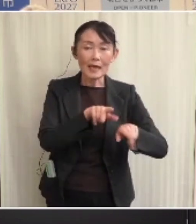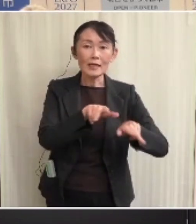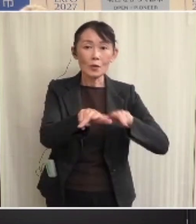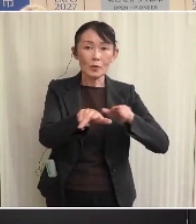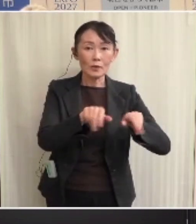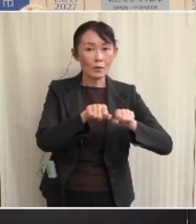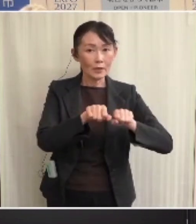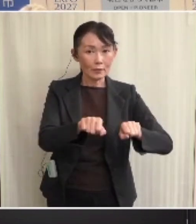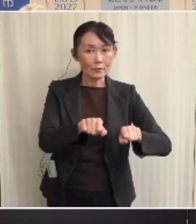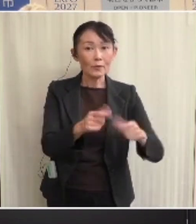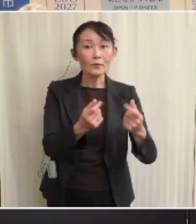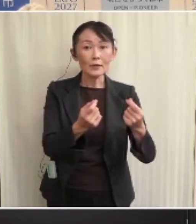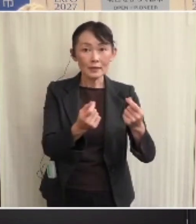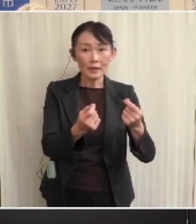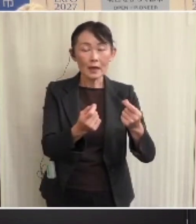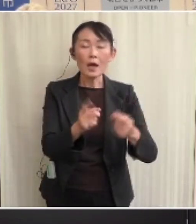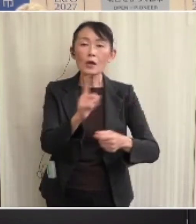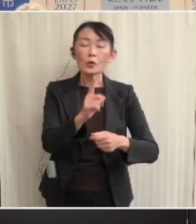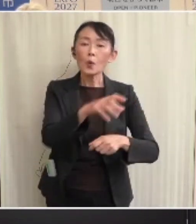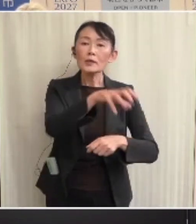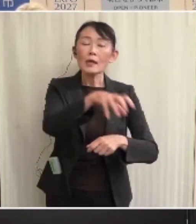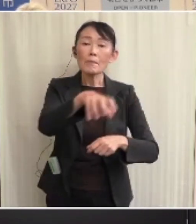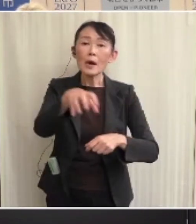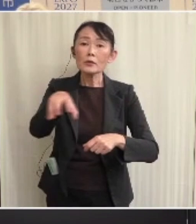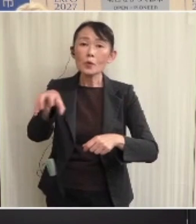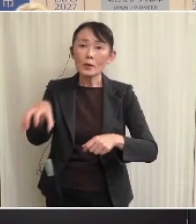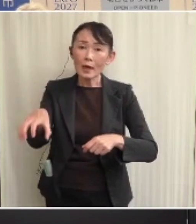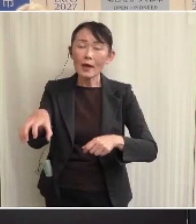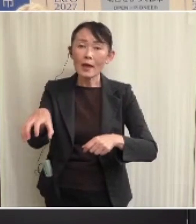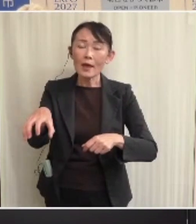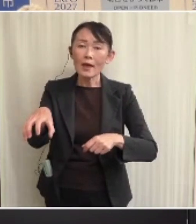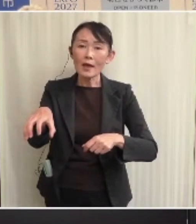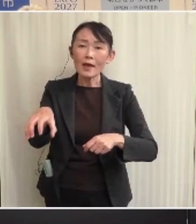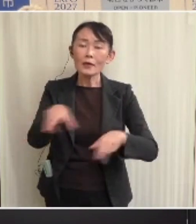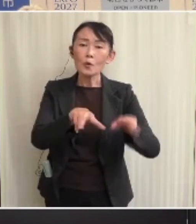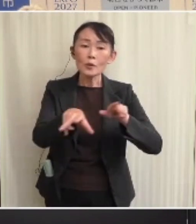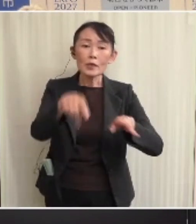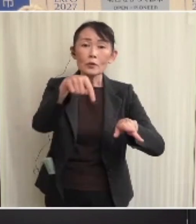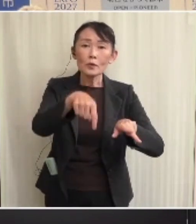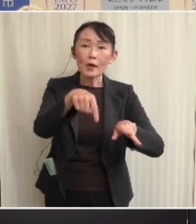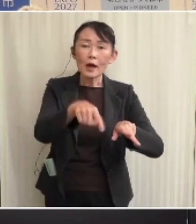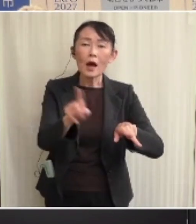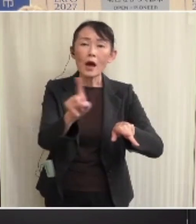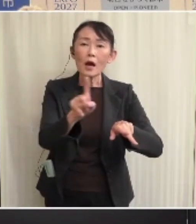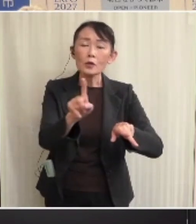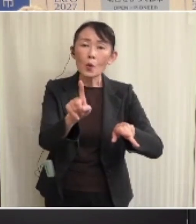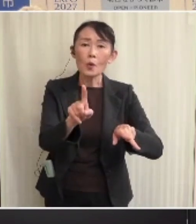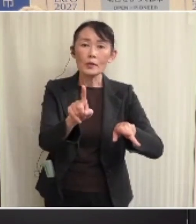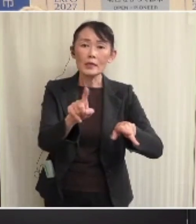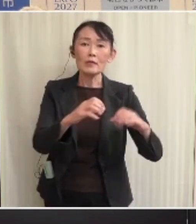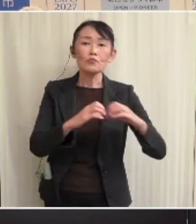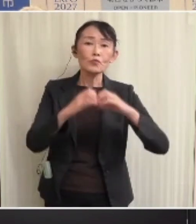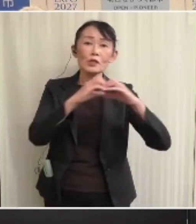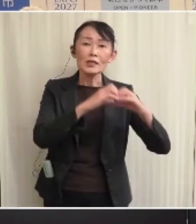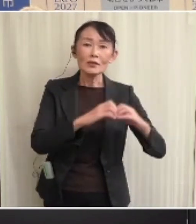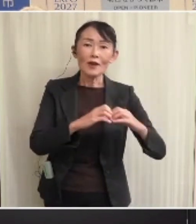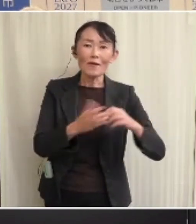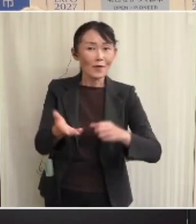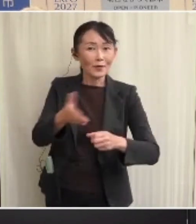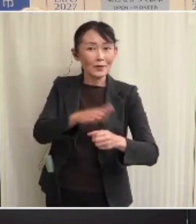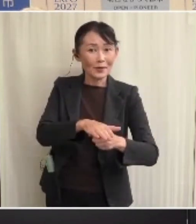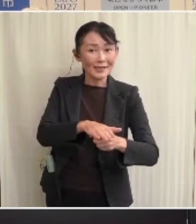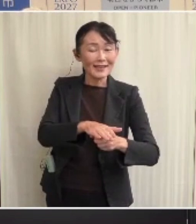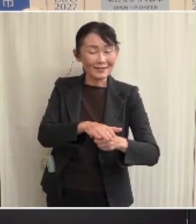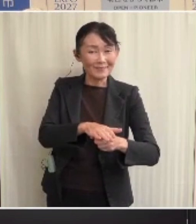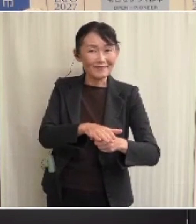が、こうどういった分野でこうプリキュアの力を借りたいって考えることがありましたら教えてください。 はい、ご質問